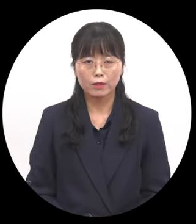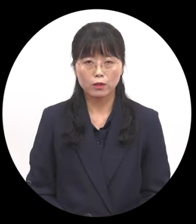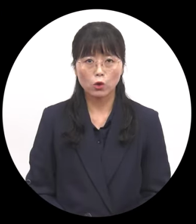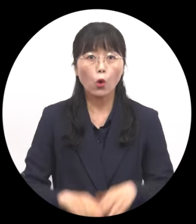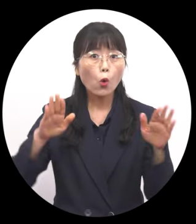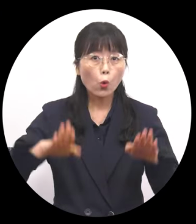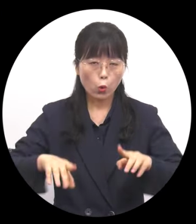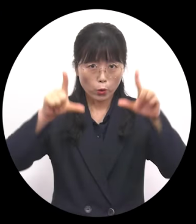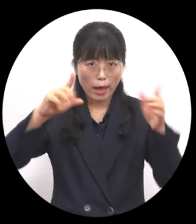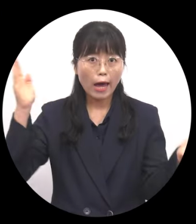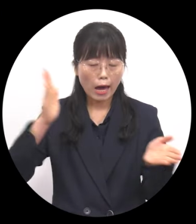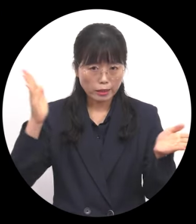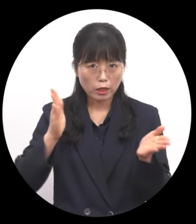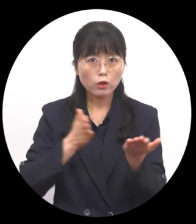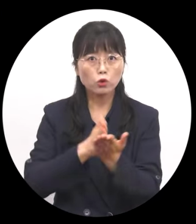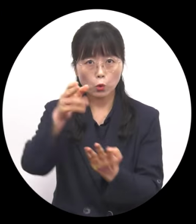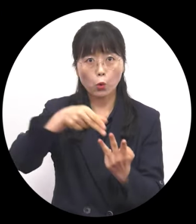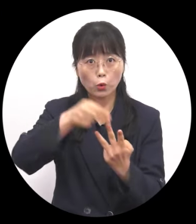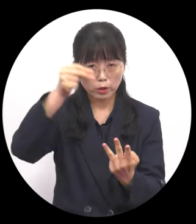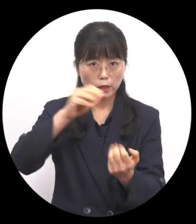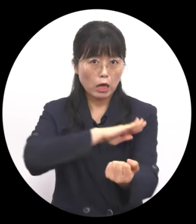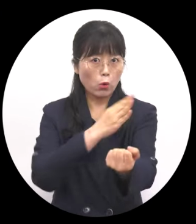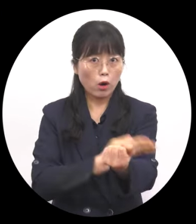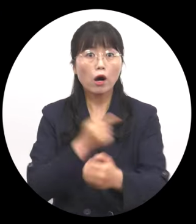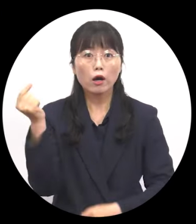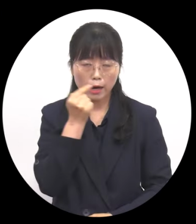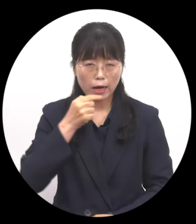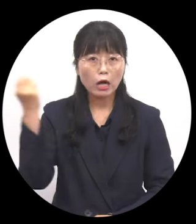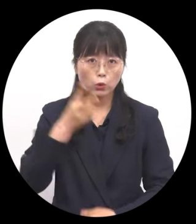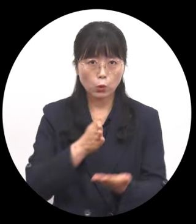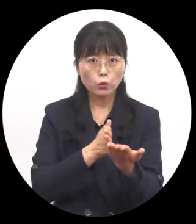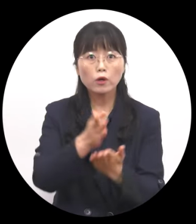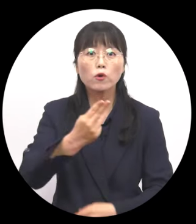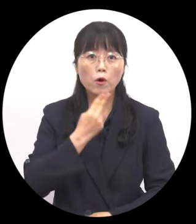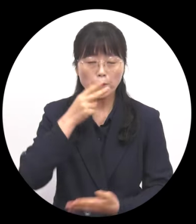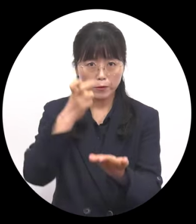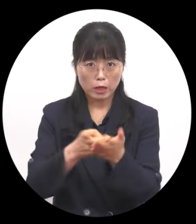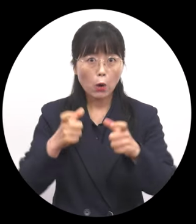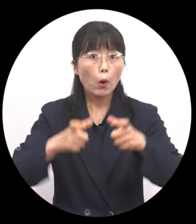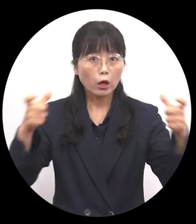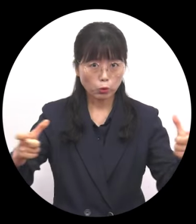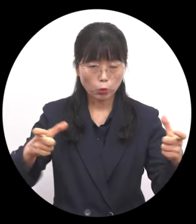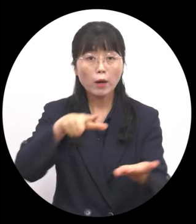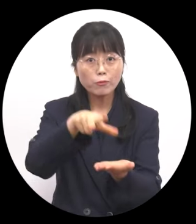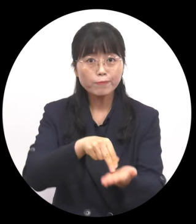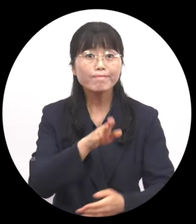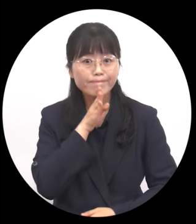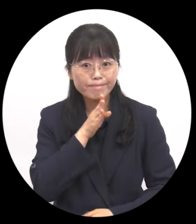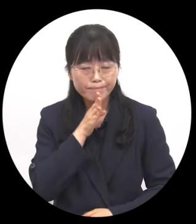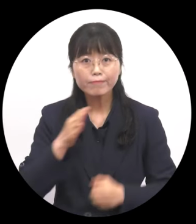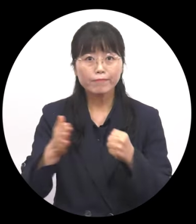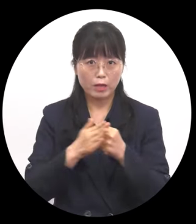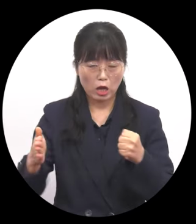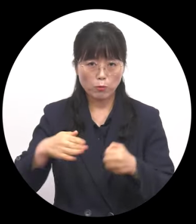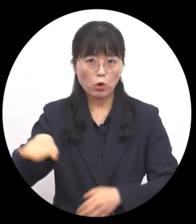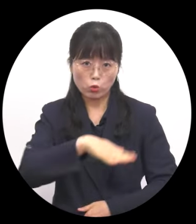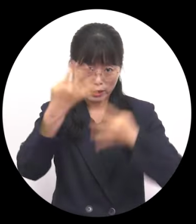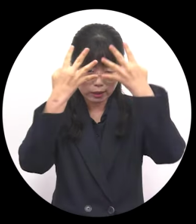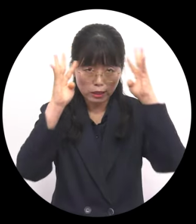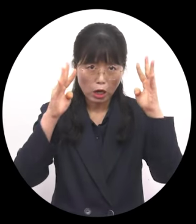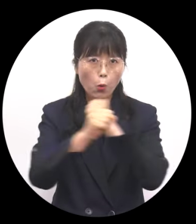먼저 올해 학생들의 전공 선택권 강화 그리고 무전공제 확대가 이슈였잖아요. 그래서 우리